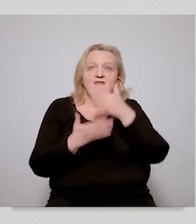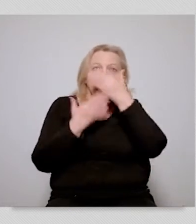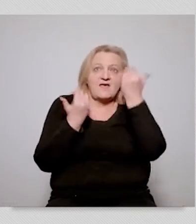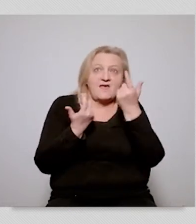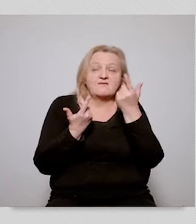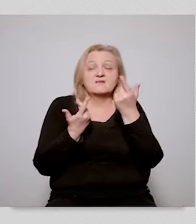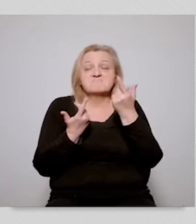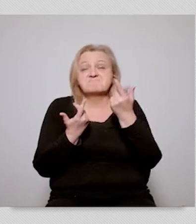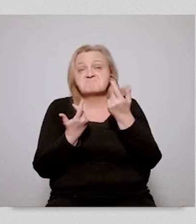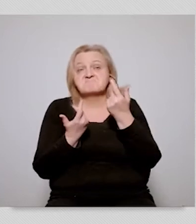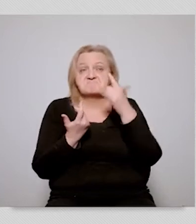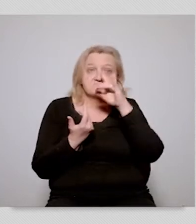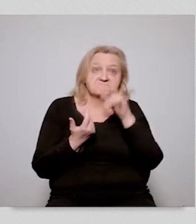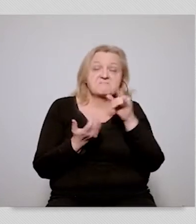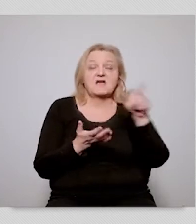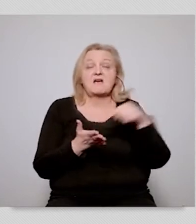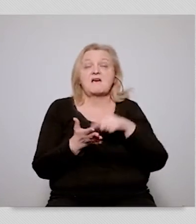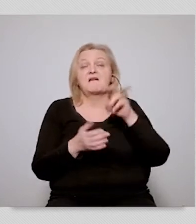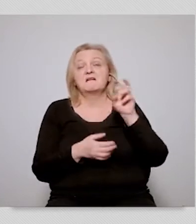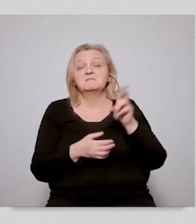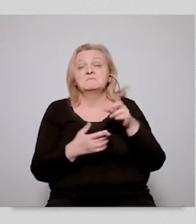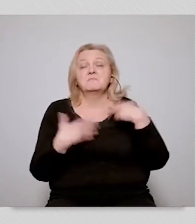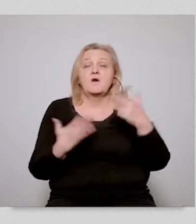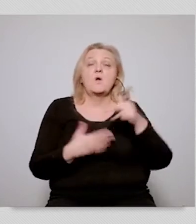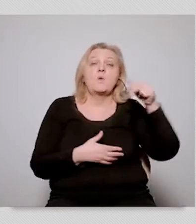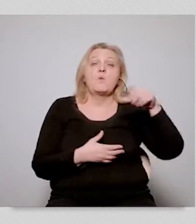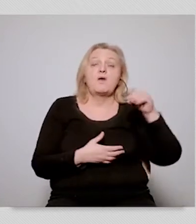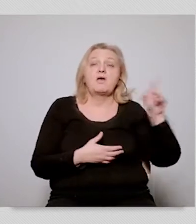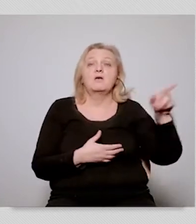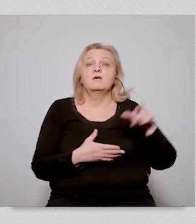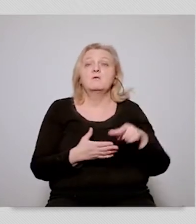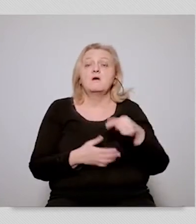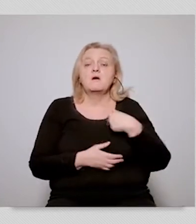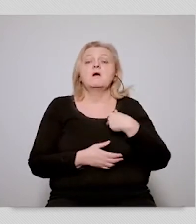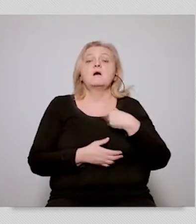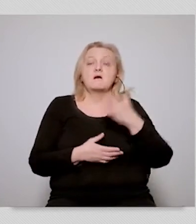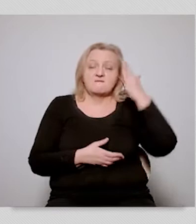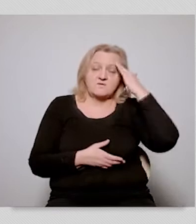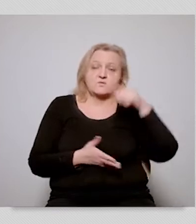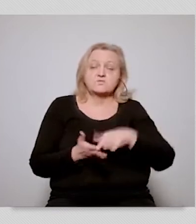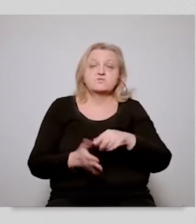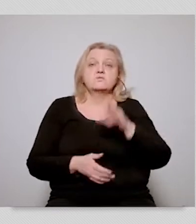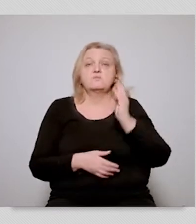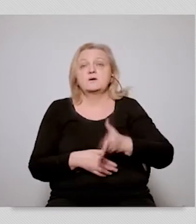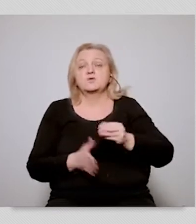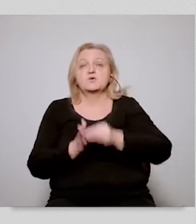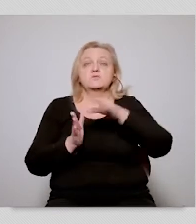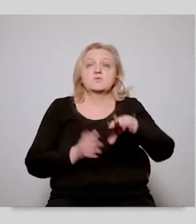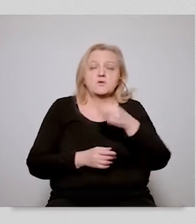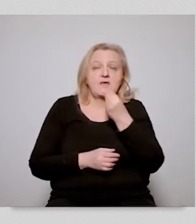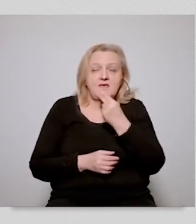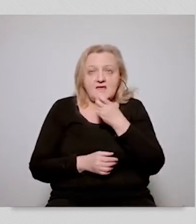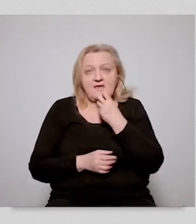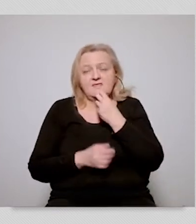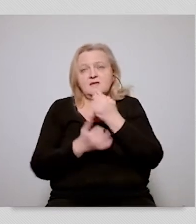zamieniana na hasła dotyczące, a Unia podroży nam, prawda, ceny energii i